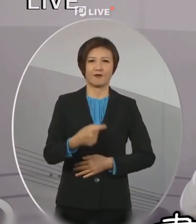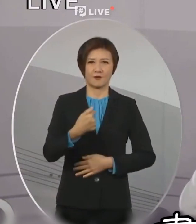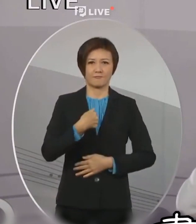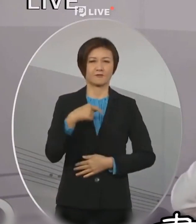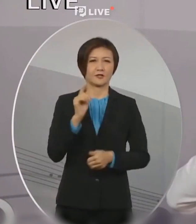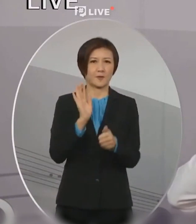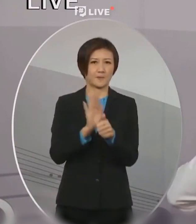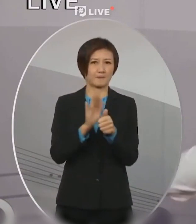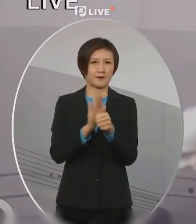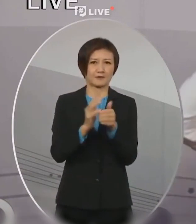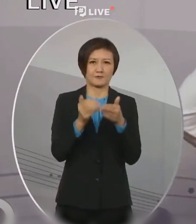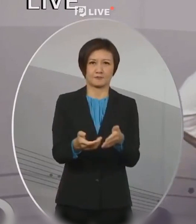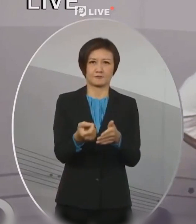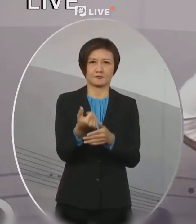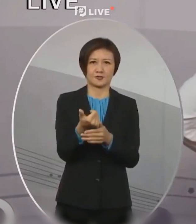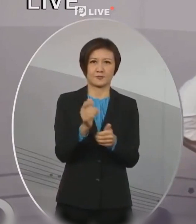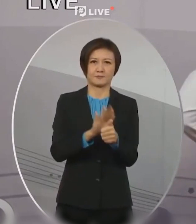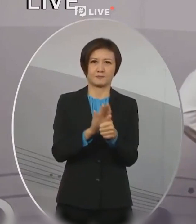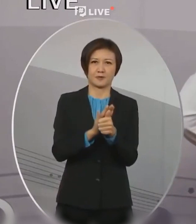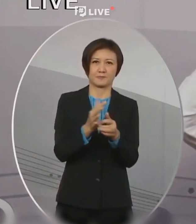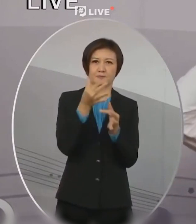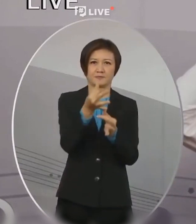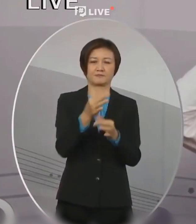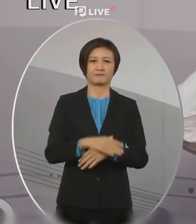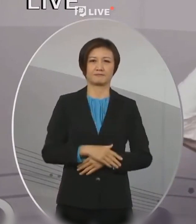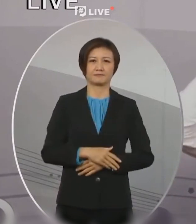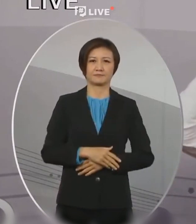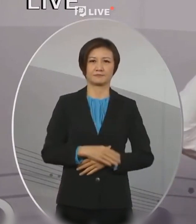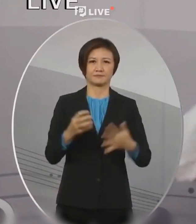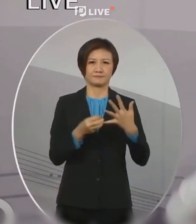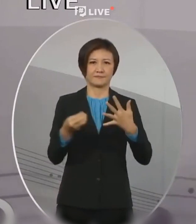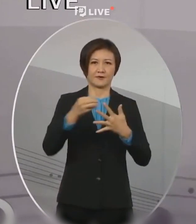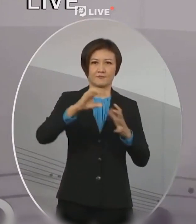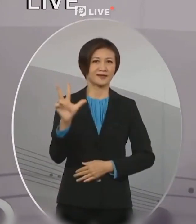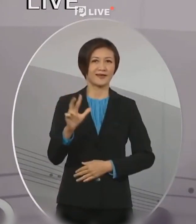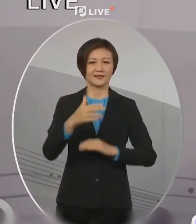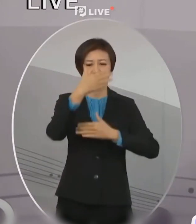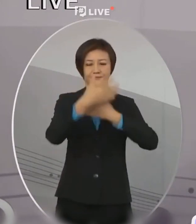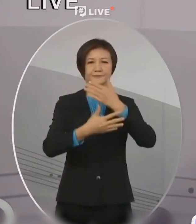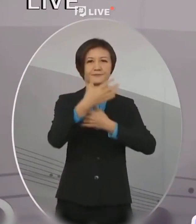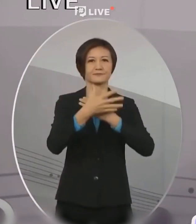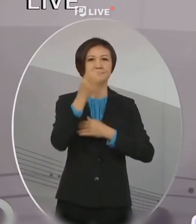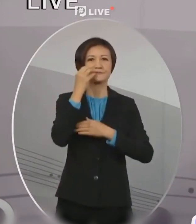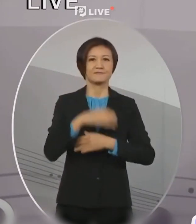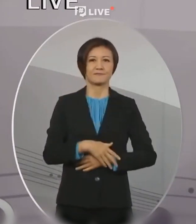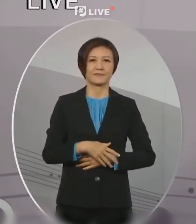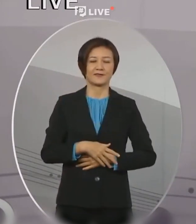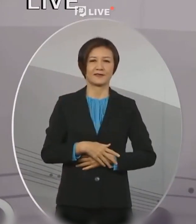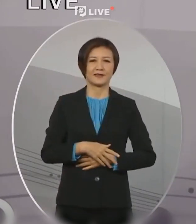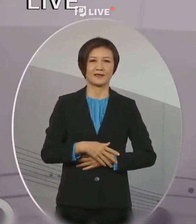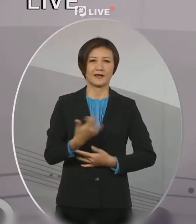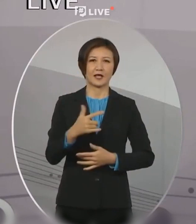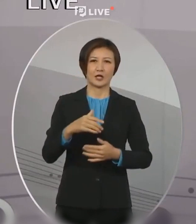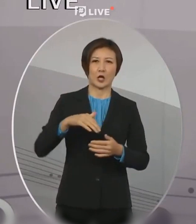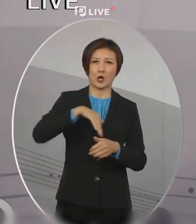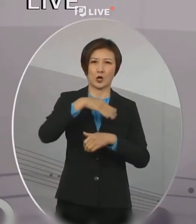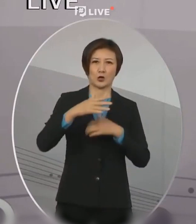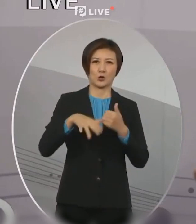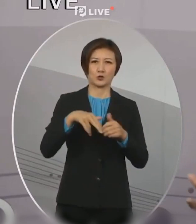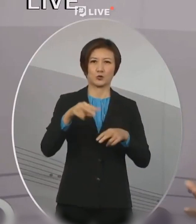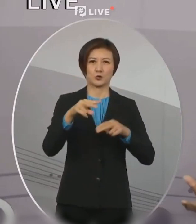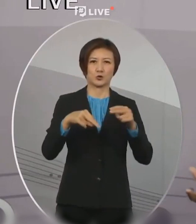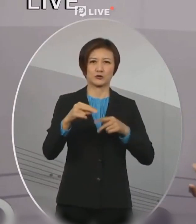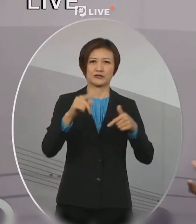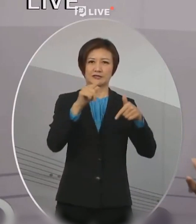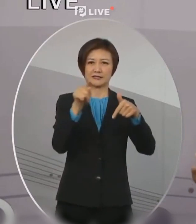点睛，然后提升为世界级的台北市这样子。捍卫战士独行侠，大家都说